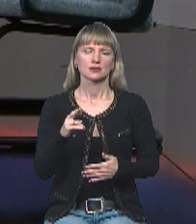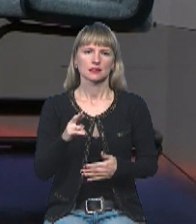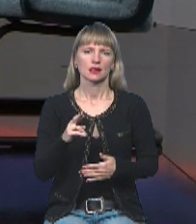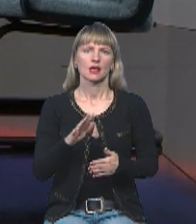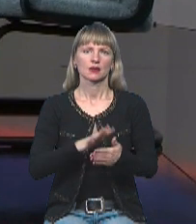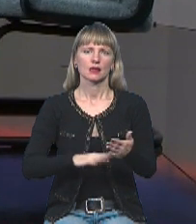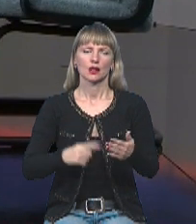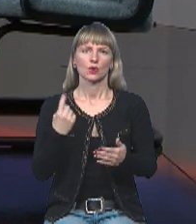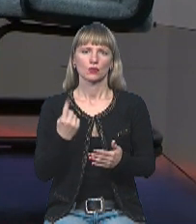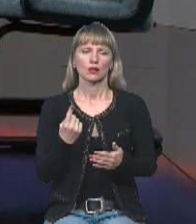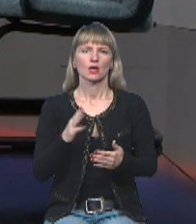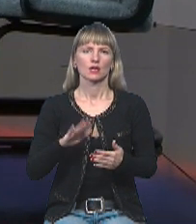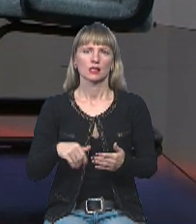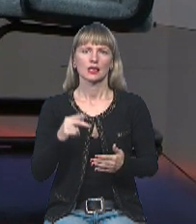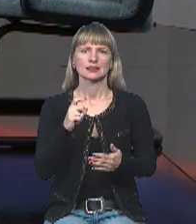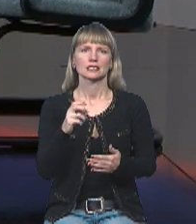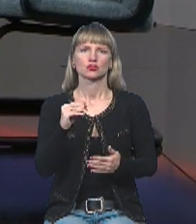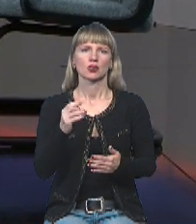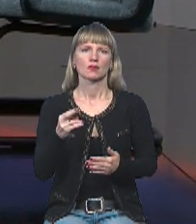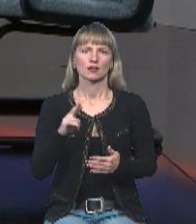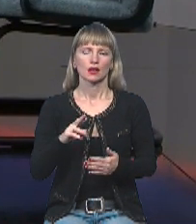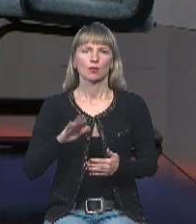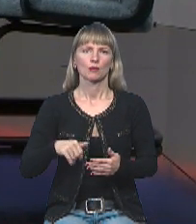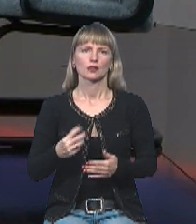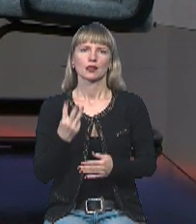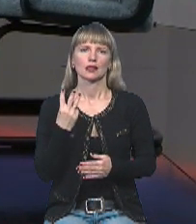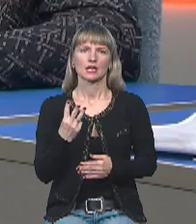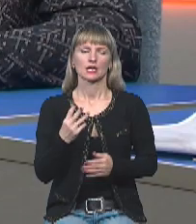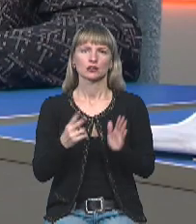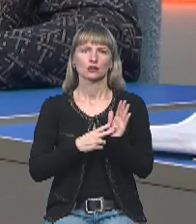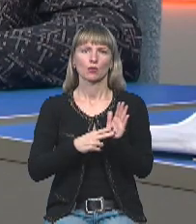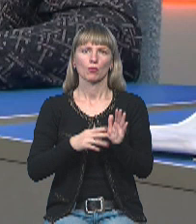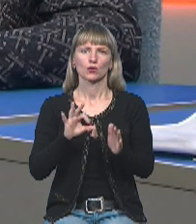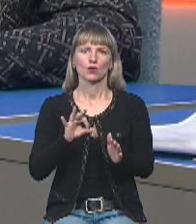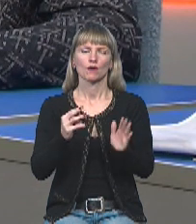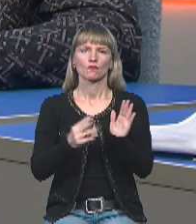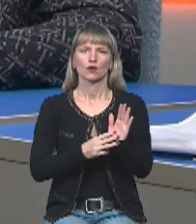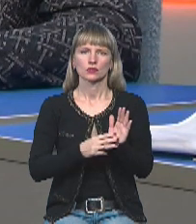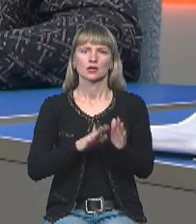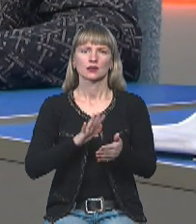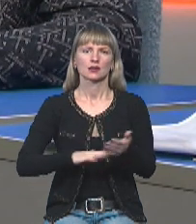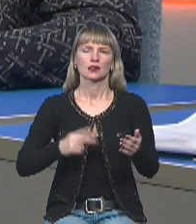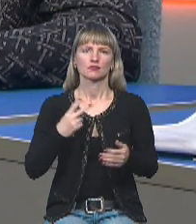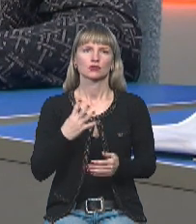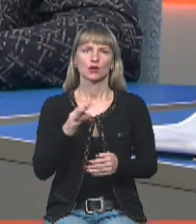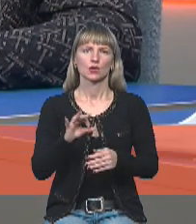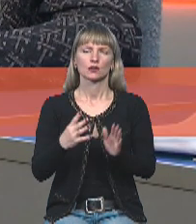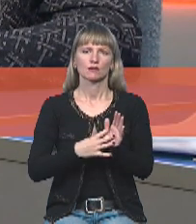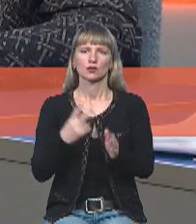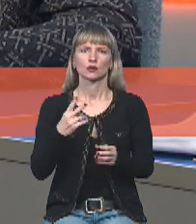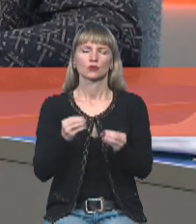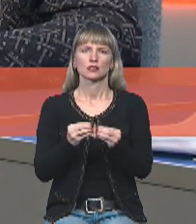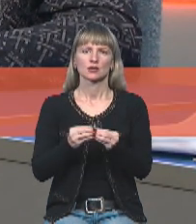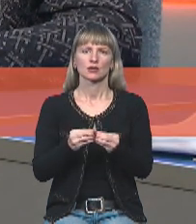березня одне, а далі з червня і потім аж 3.07.08, далі 24.09,